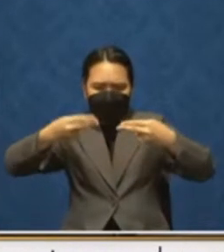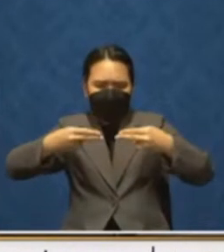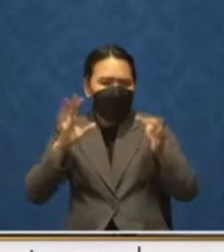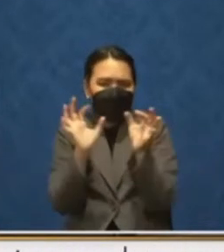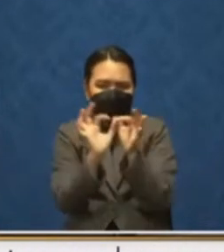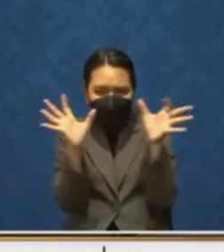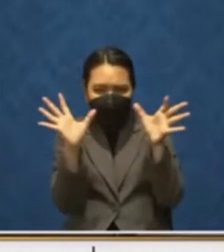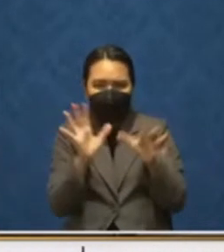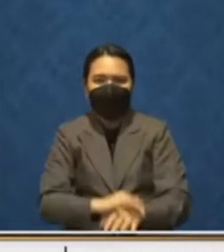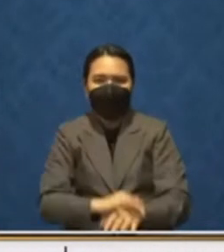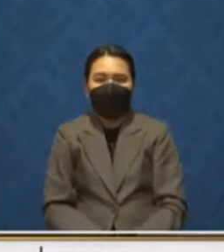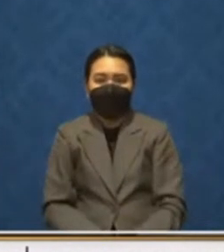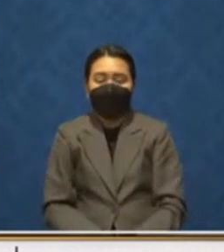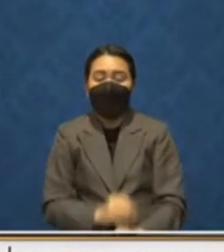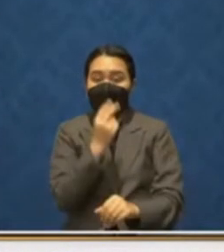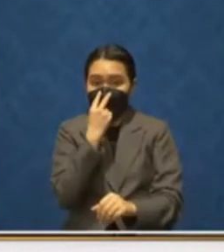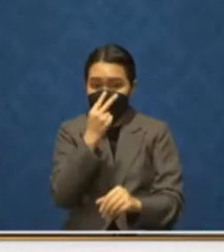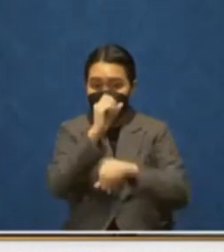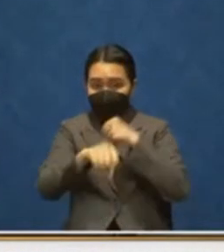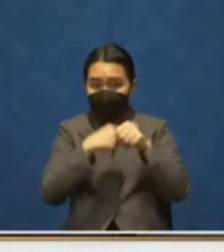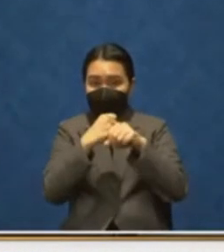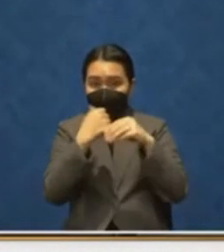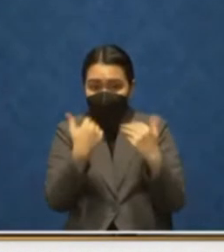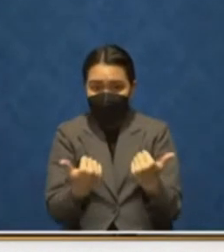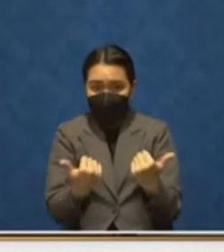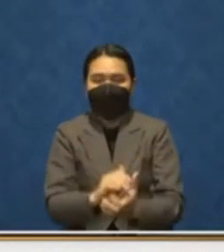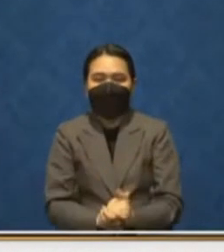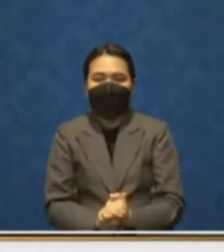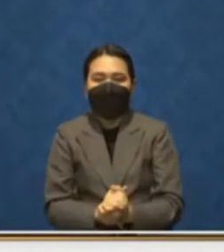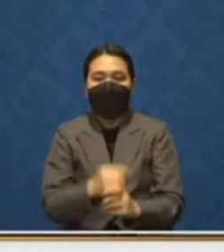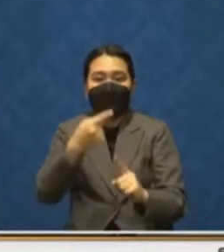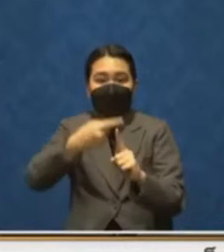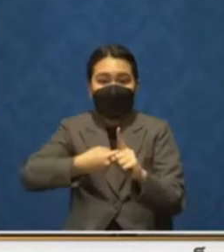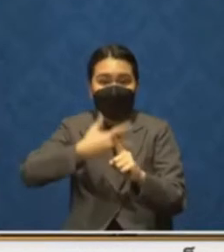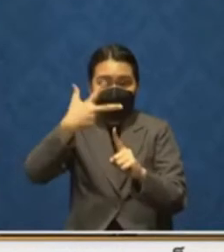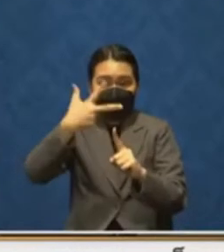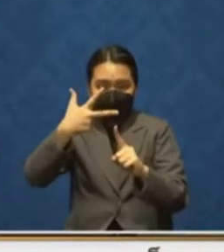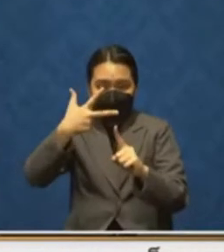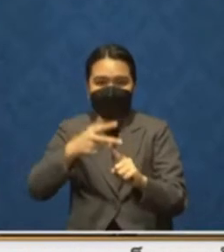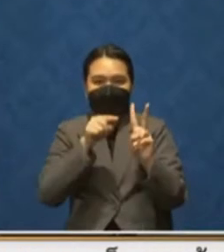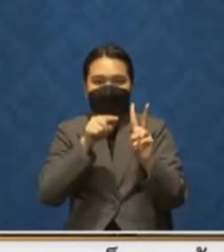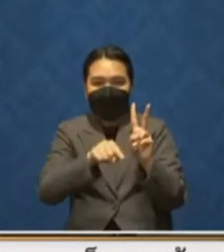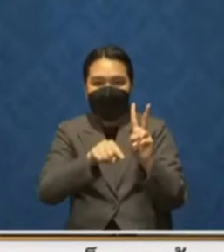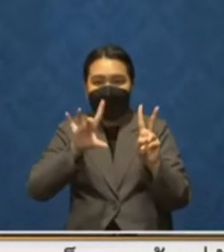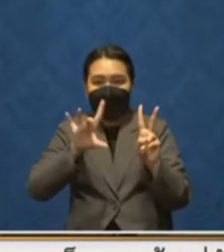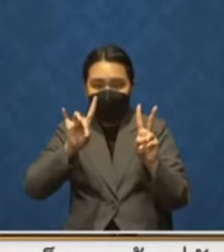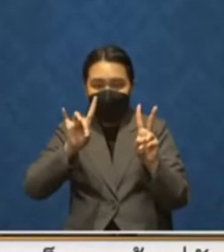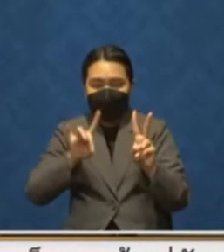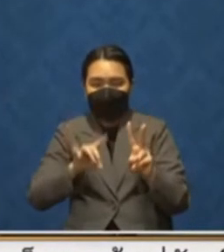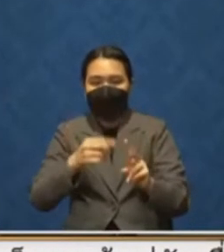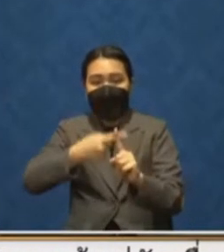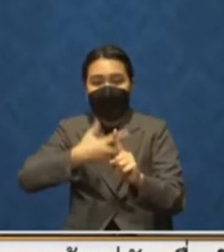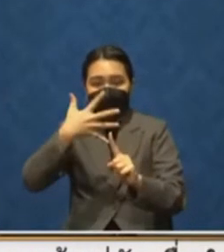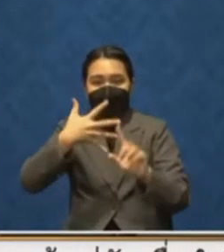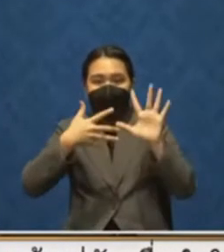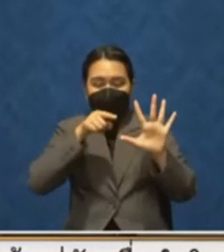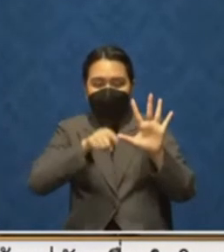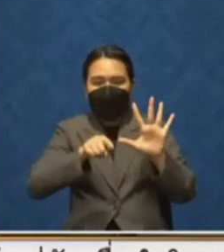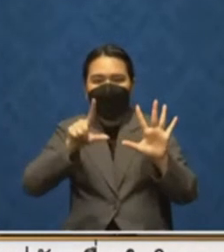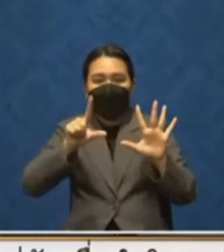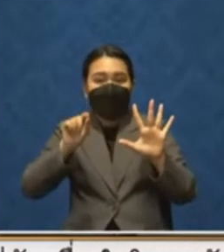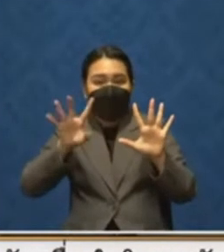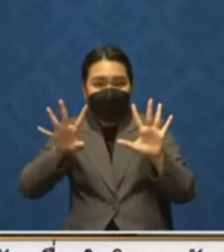มาดูดีถ้าประธานครับมีนาคม 2บาท 80พฤษภาคม 5บาท 24สตางค์ 1